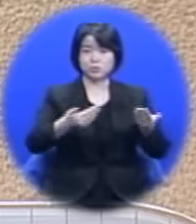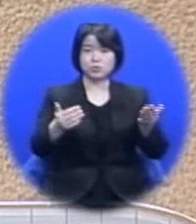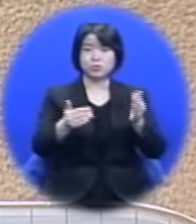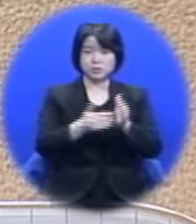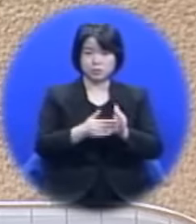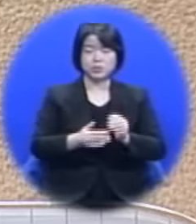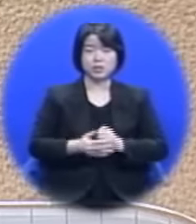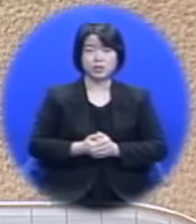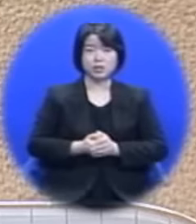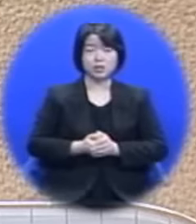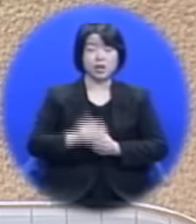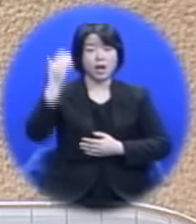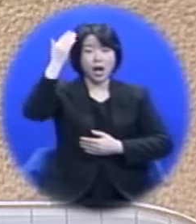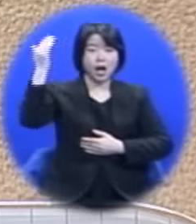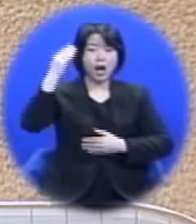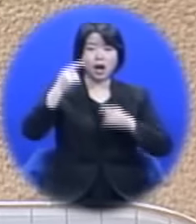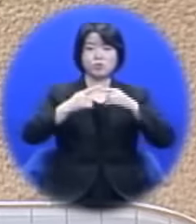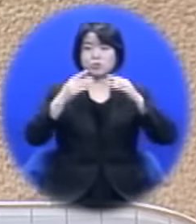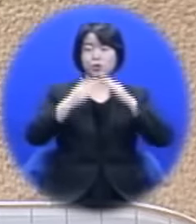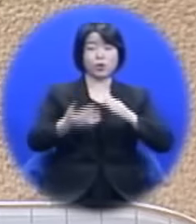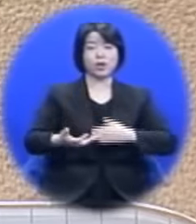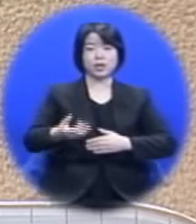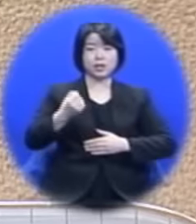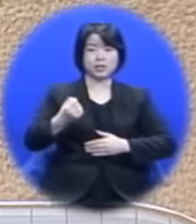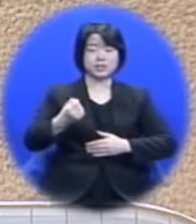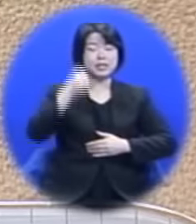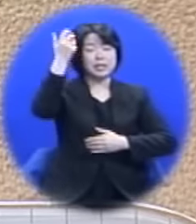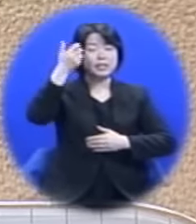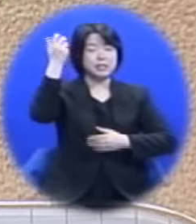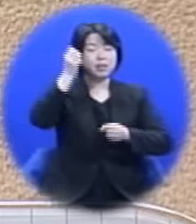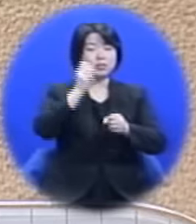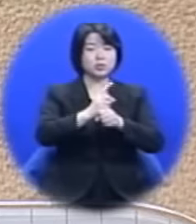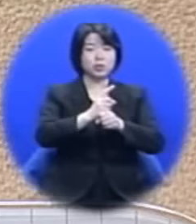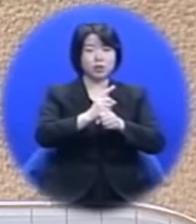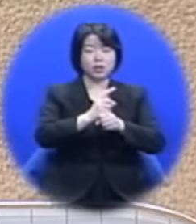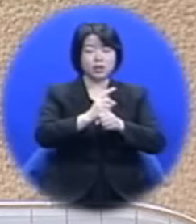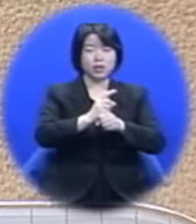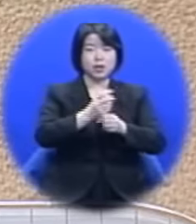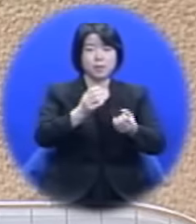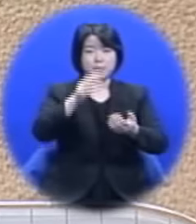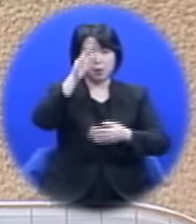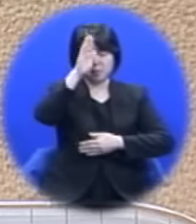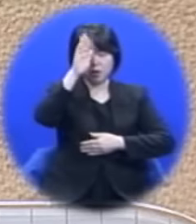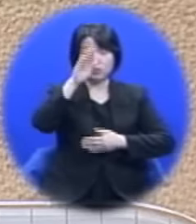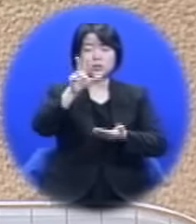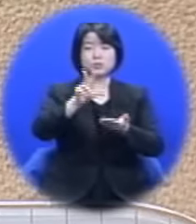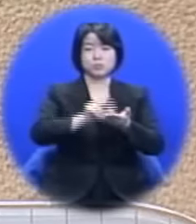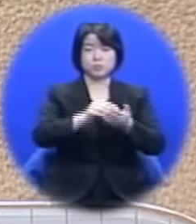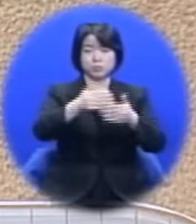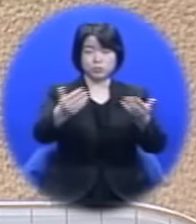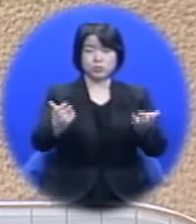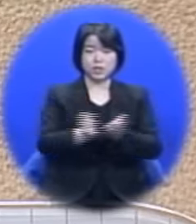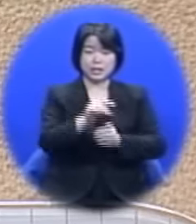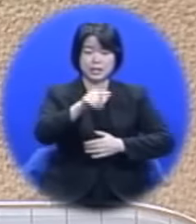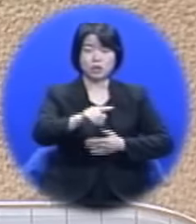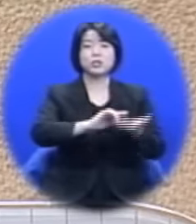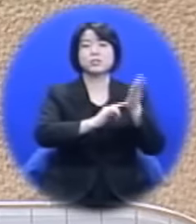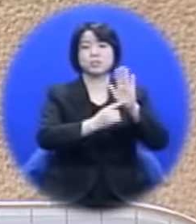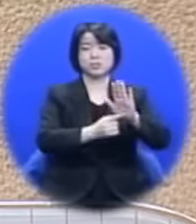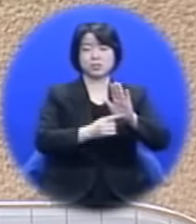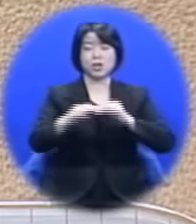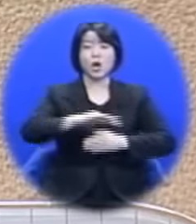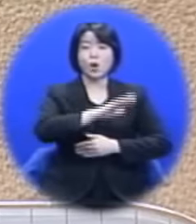말씀하셨습니다 한국 교회가 가지고 있는 영성의 병든 부분이 바로 여기서 또 드러나요 우리는 하나님이